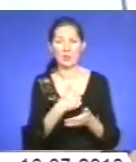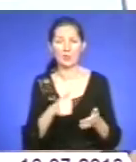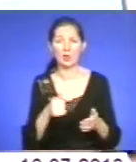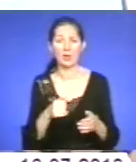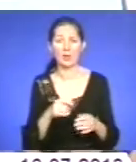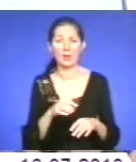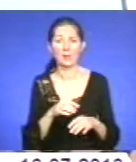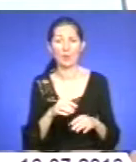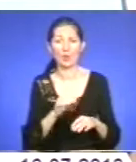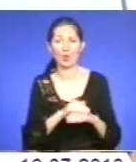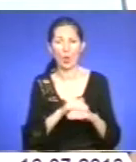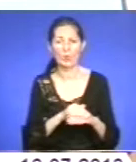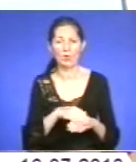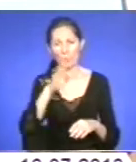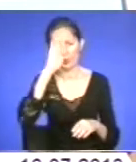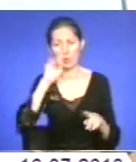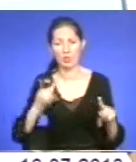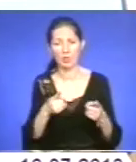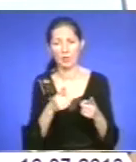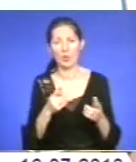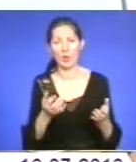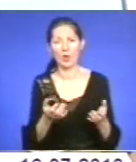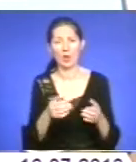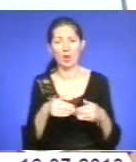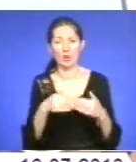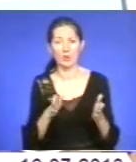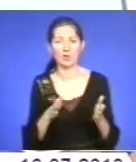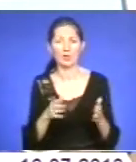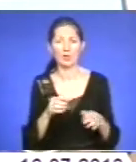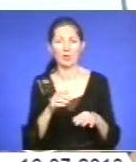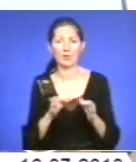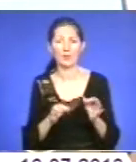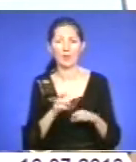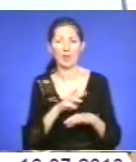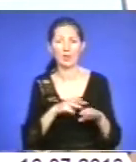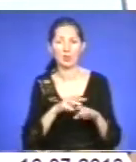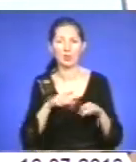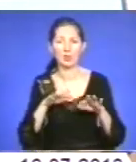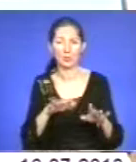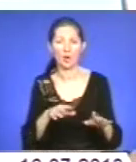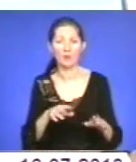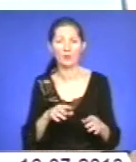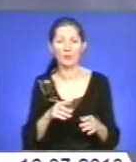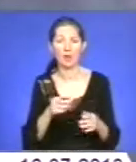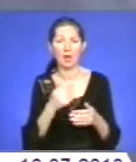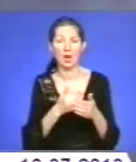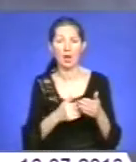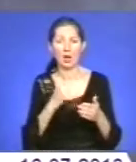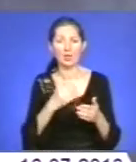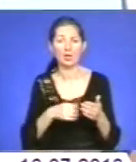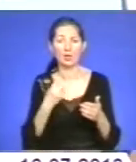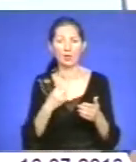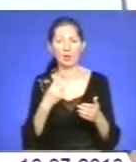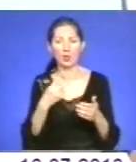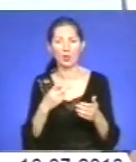чоловіка затримано. Відкрито кримінальне провадження за частиною 2 статті 115 Кримінального кодексу України. Вмисне вбивство,